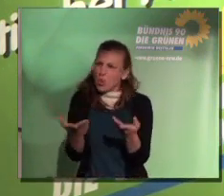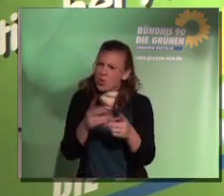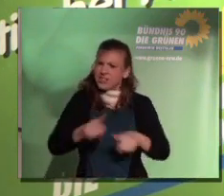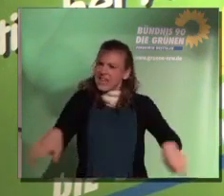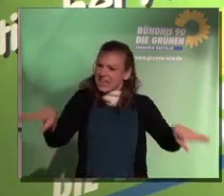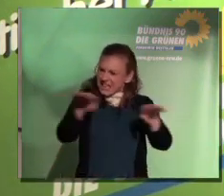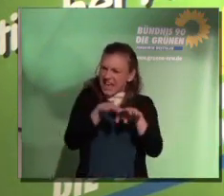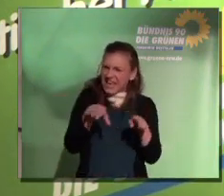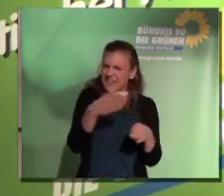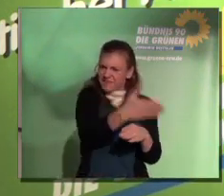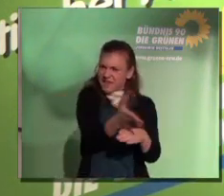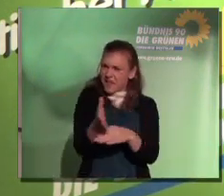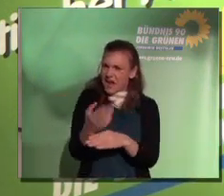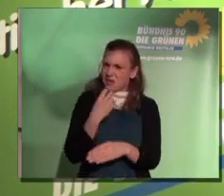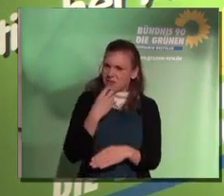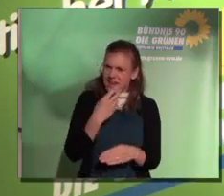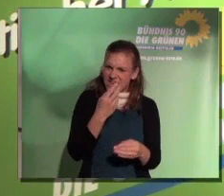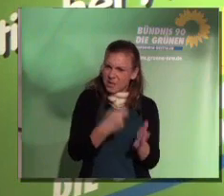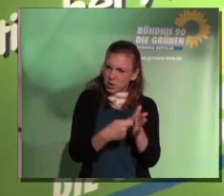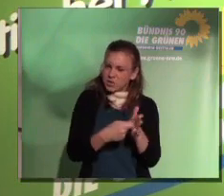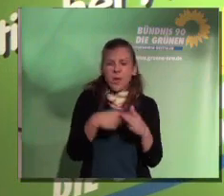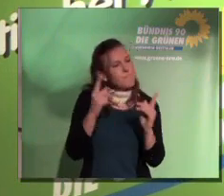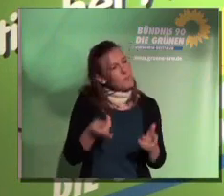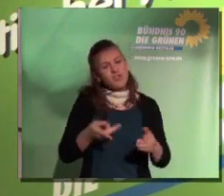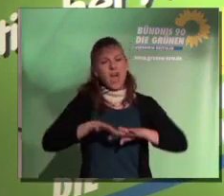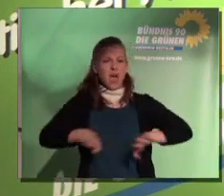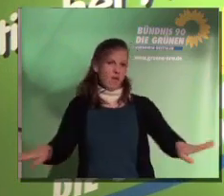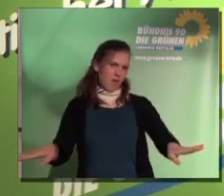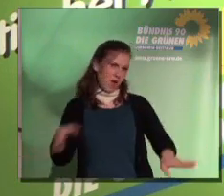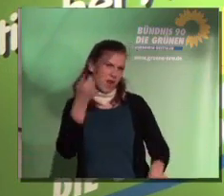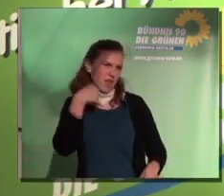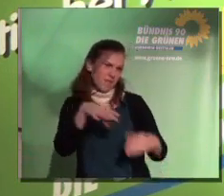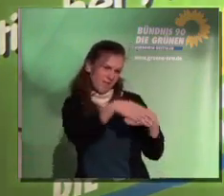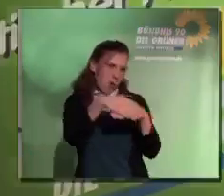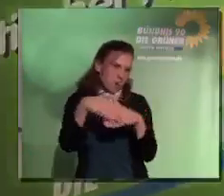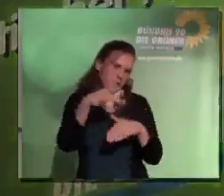der Energiekosten, die muss endlich gestoppt werden, liebe Freunde und Freunde.